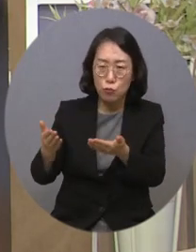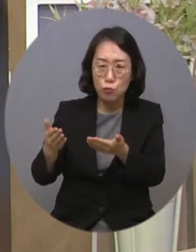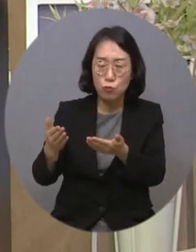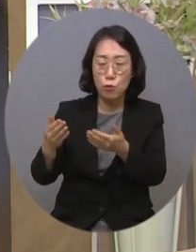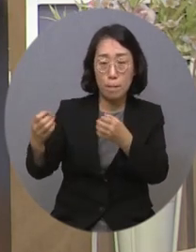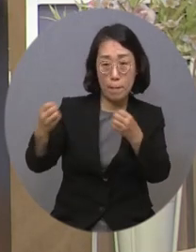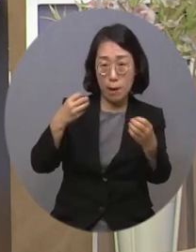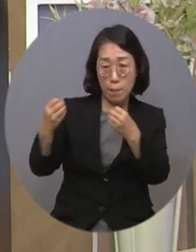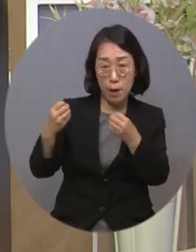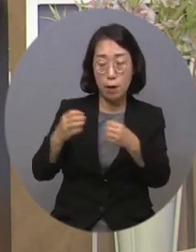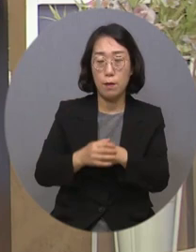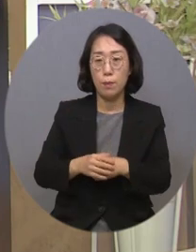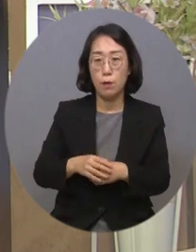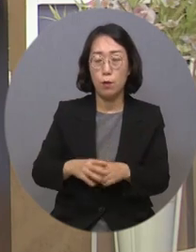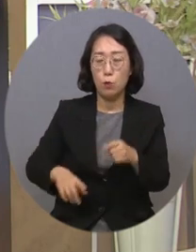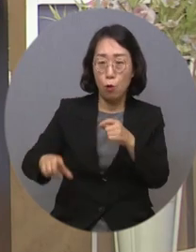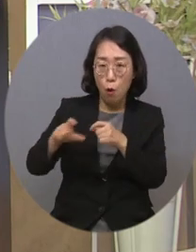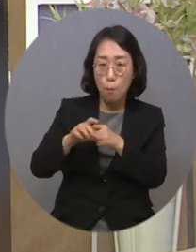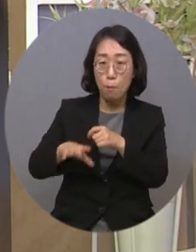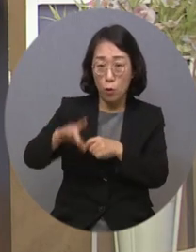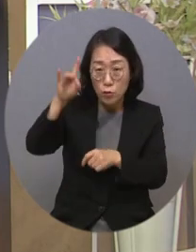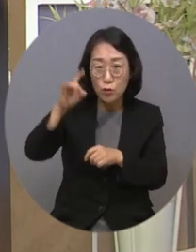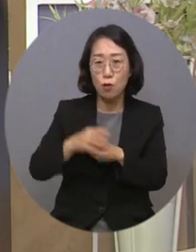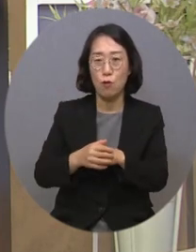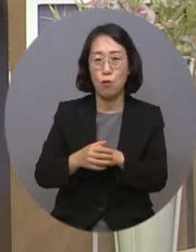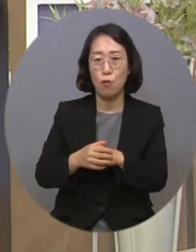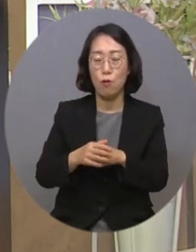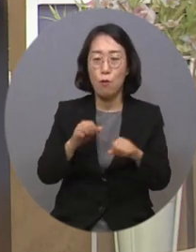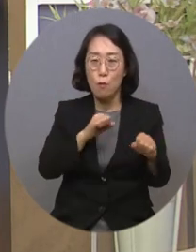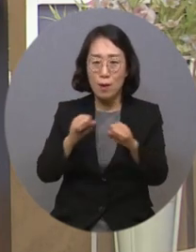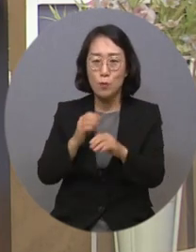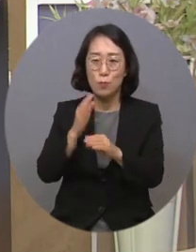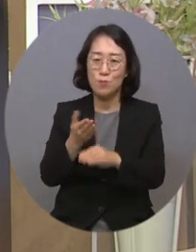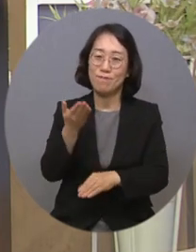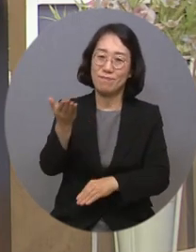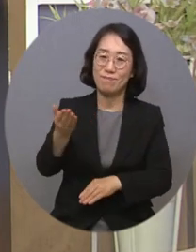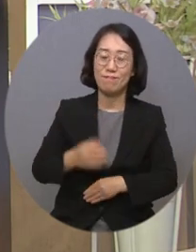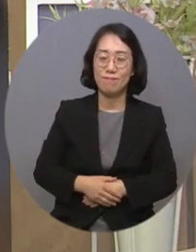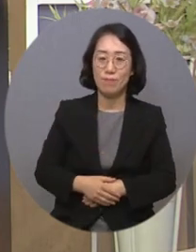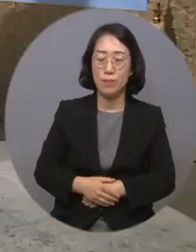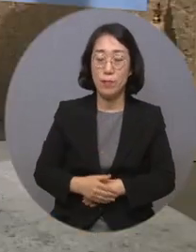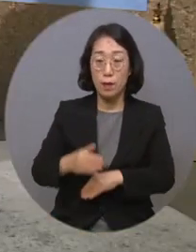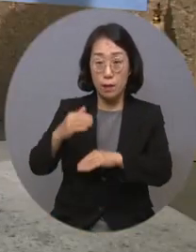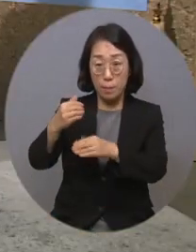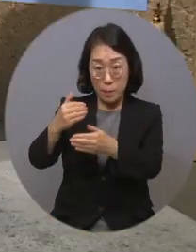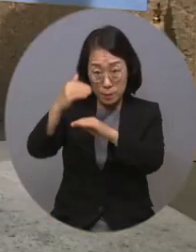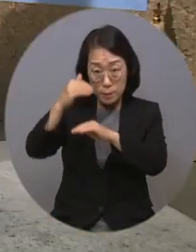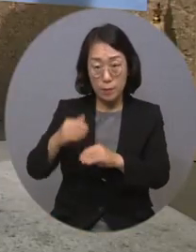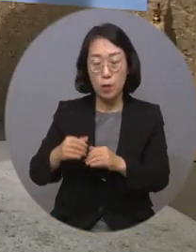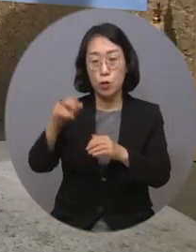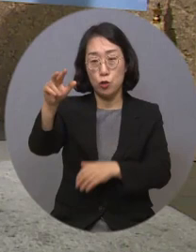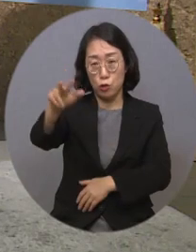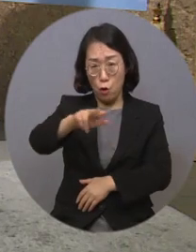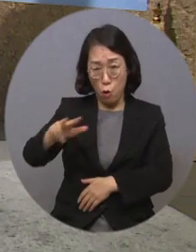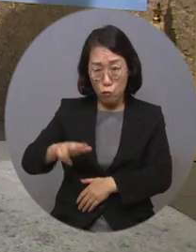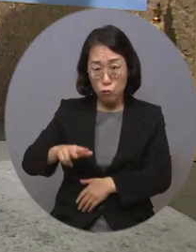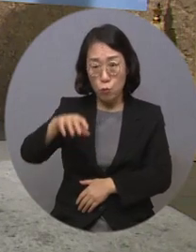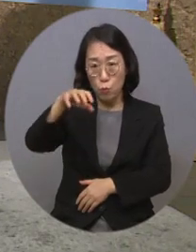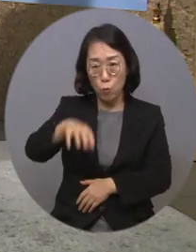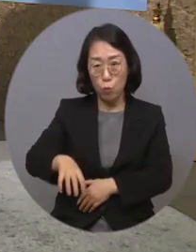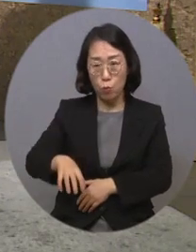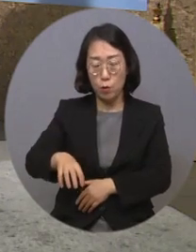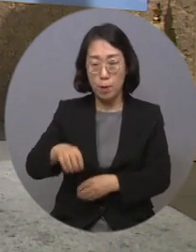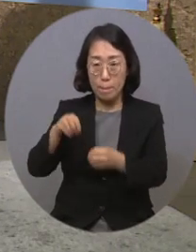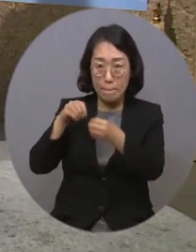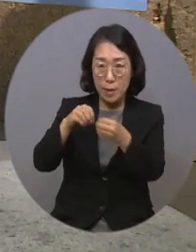상황이었는데 보다 좀 선제적으로 대응에 나서고 계신 것 같습니다. 네. 말씀해 주신 것처럼 좀 전국적으로 이런 부분들을 좀